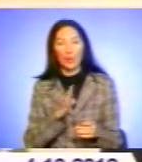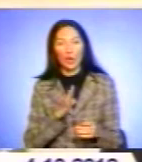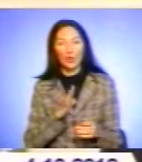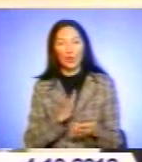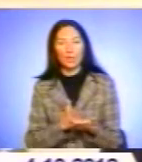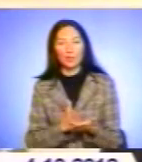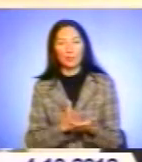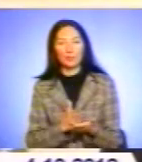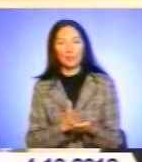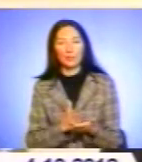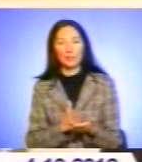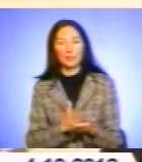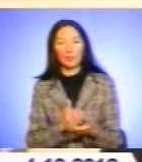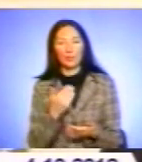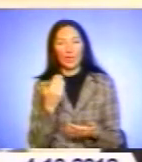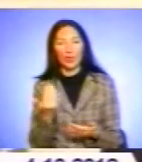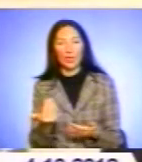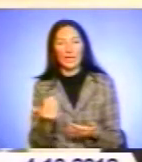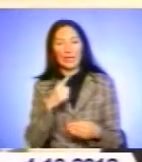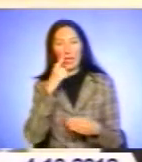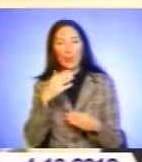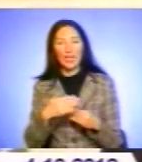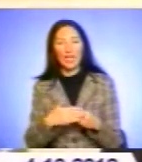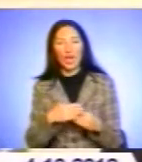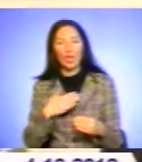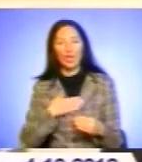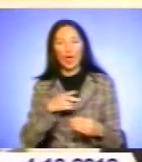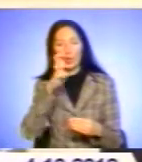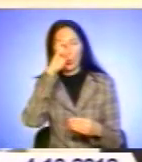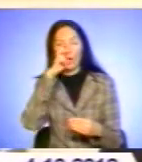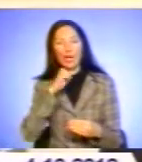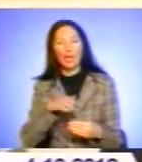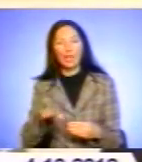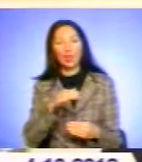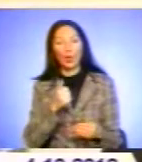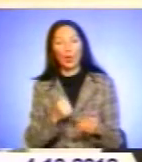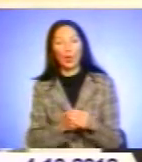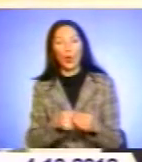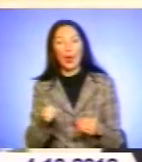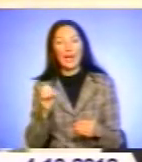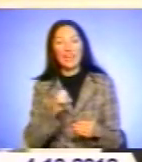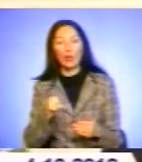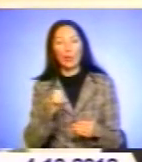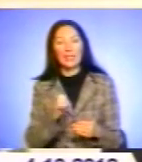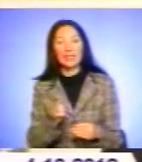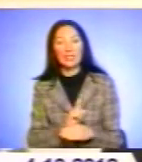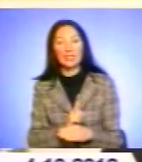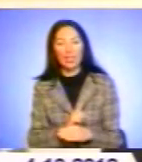відбуваються, вони наближають нашу країну до європейських стандартів.